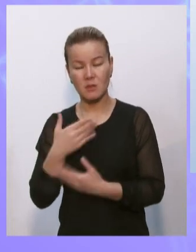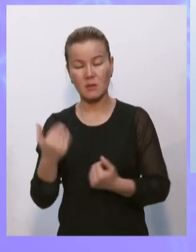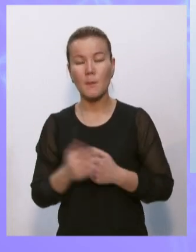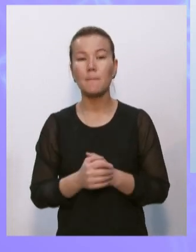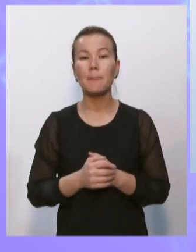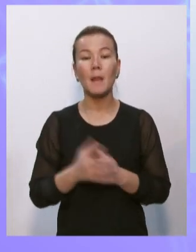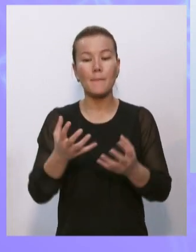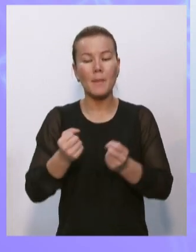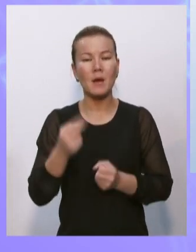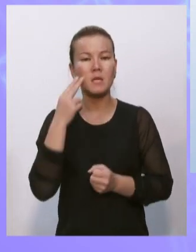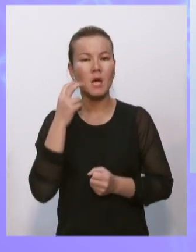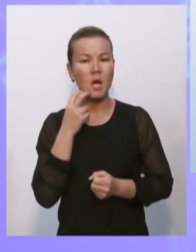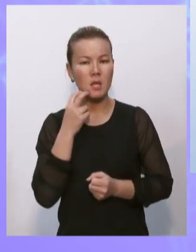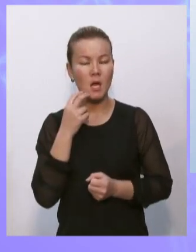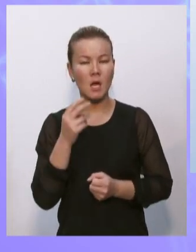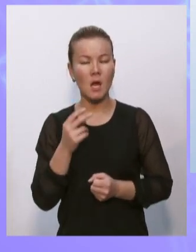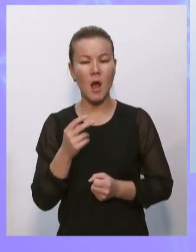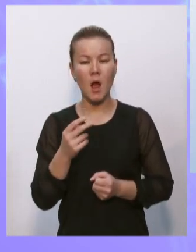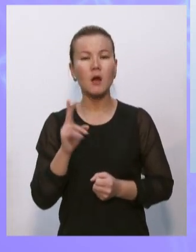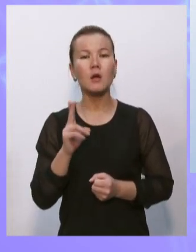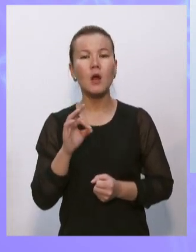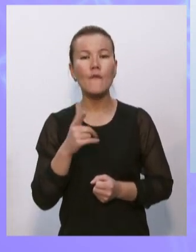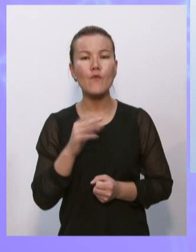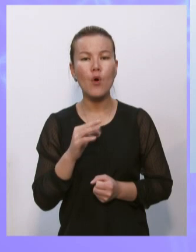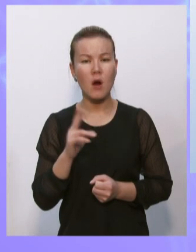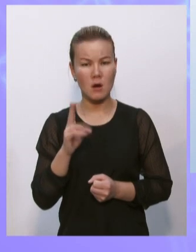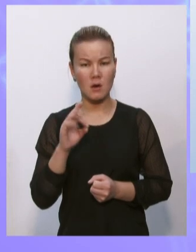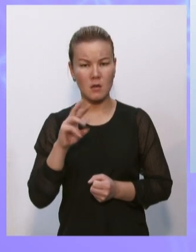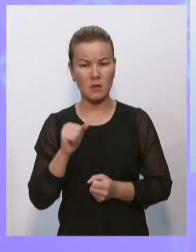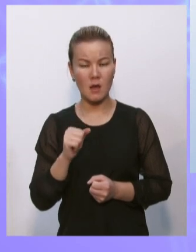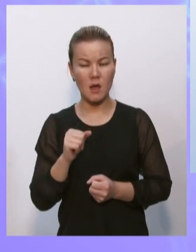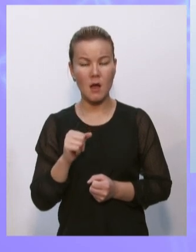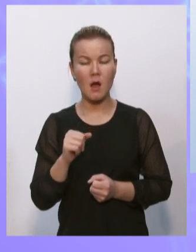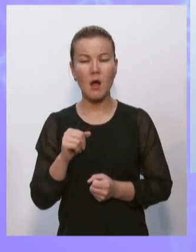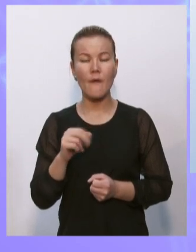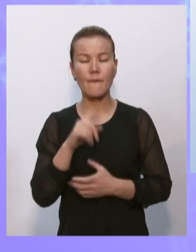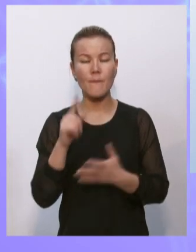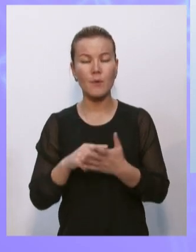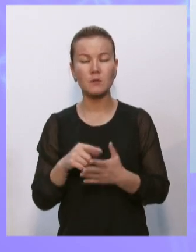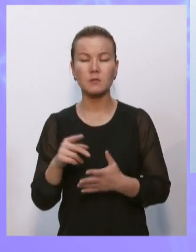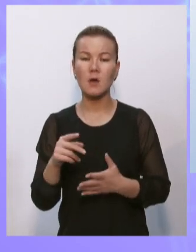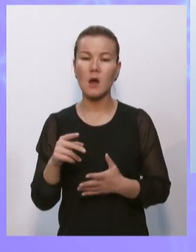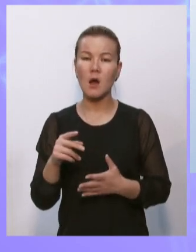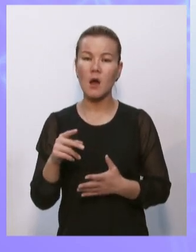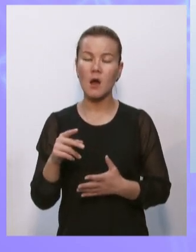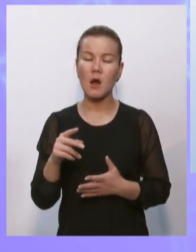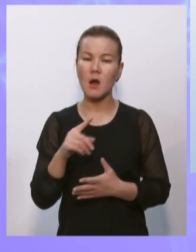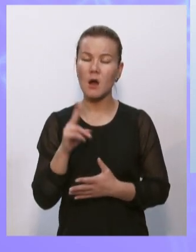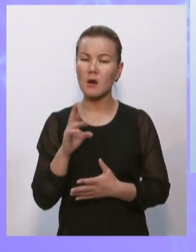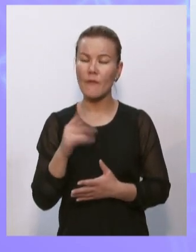Поймать кота. Кого? Кота. Вопрос «кого» родительного и винительного